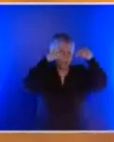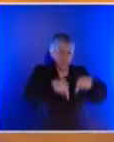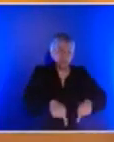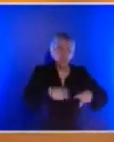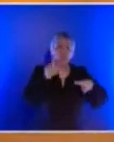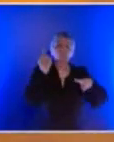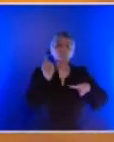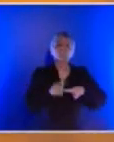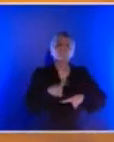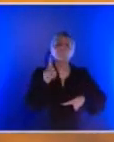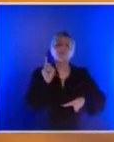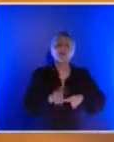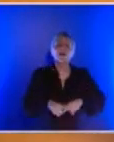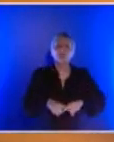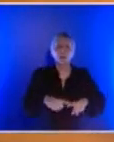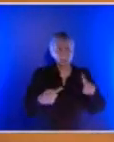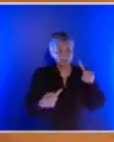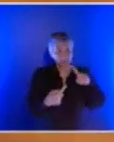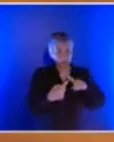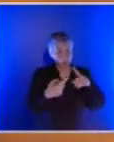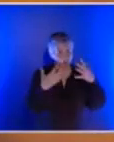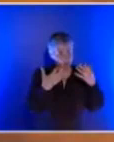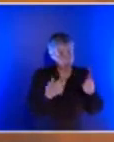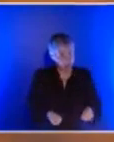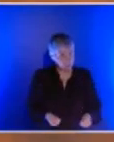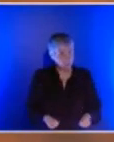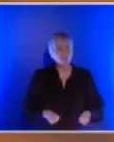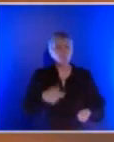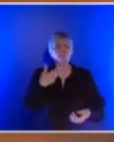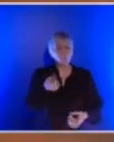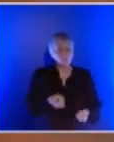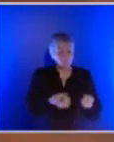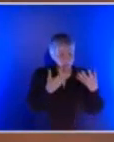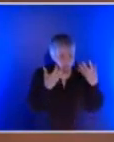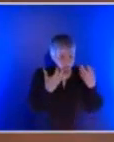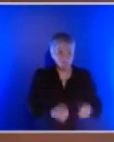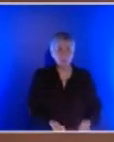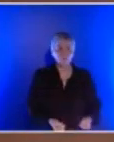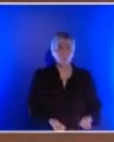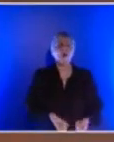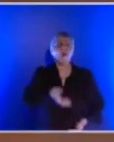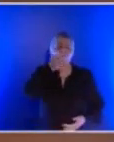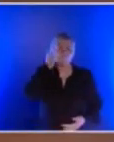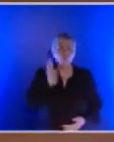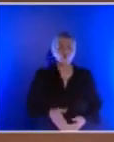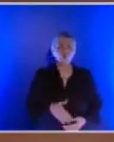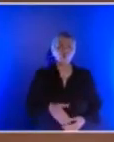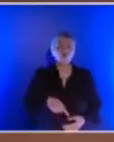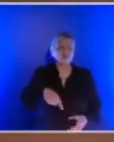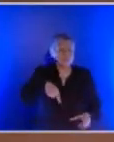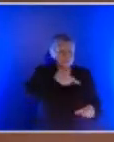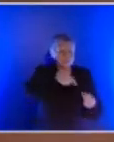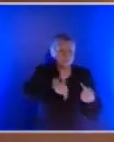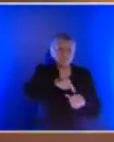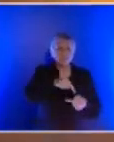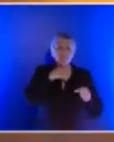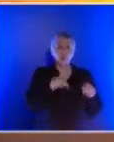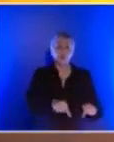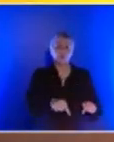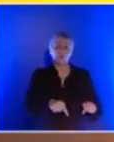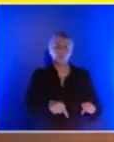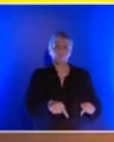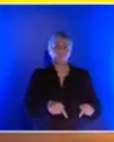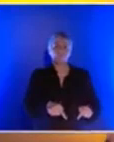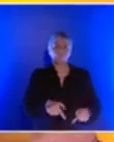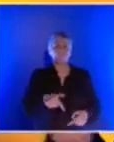και της εγχώριας τεχνολογίας. Η Ελλάδα έχει ένα παγκόσμιο φαινόμενο μιας χώρας που παρήκμασε